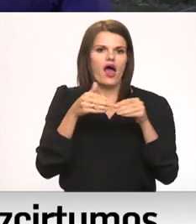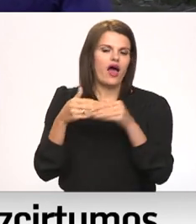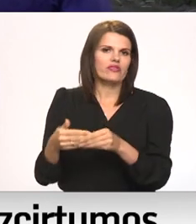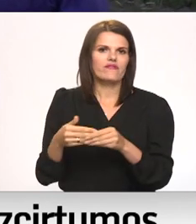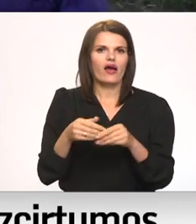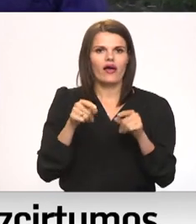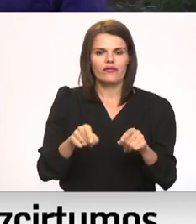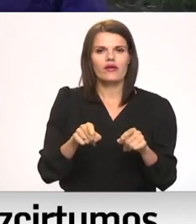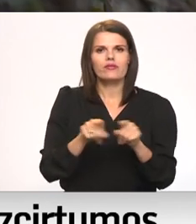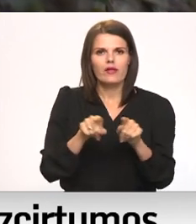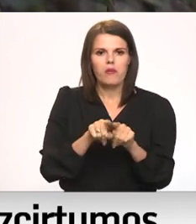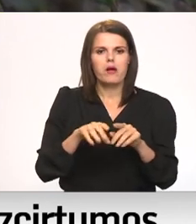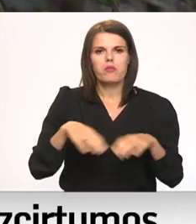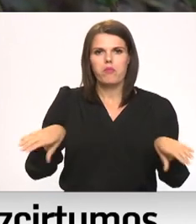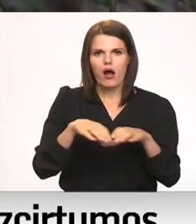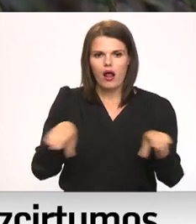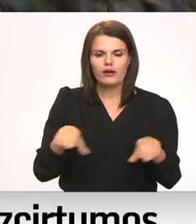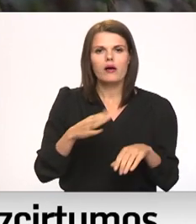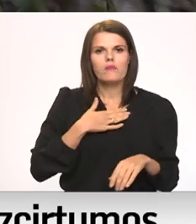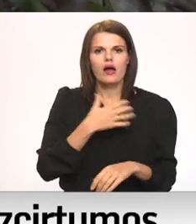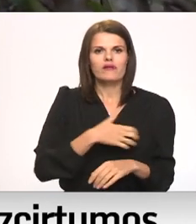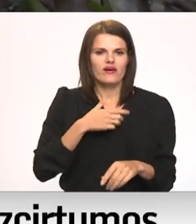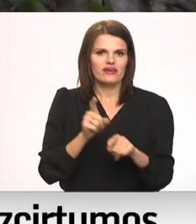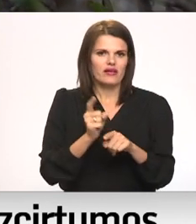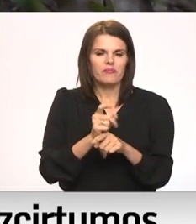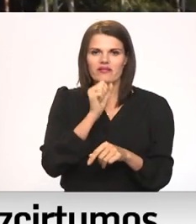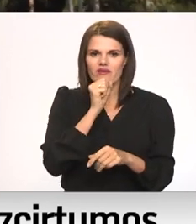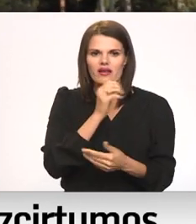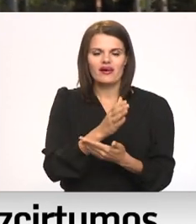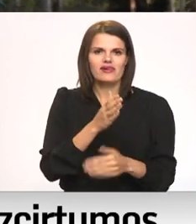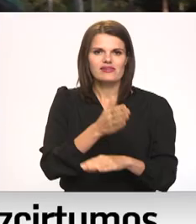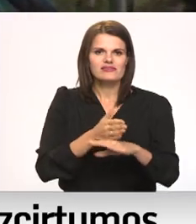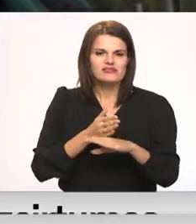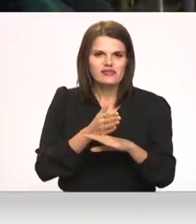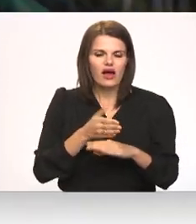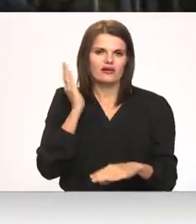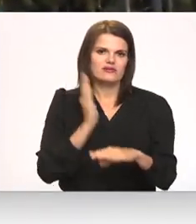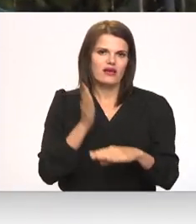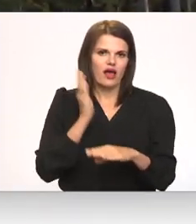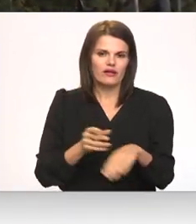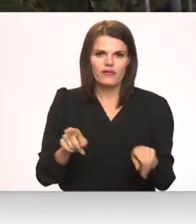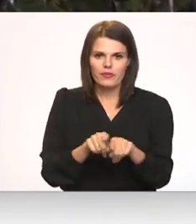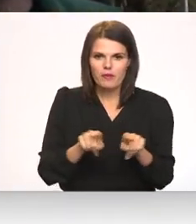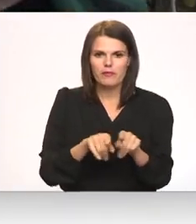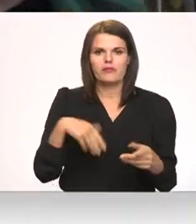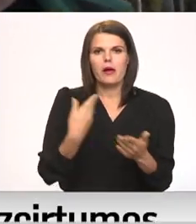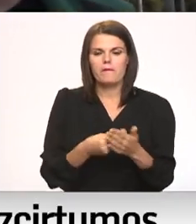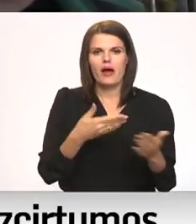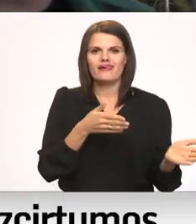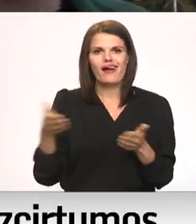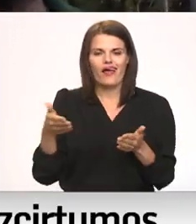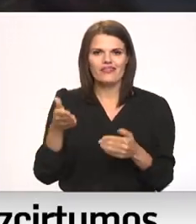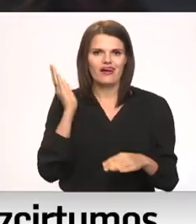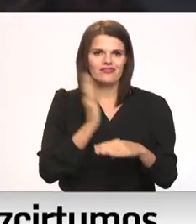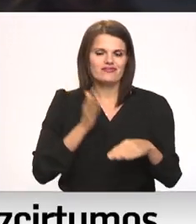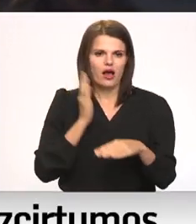jau nav, viņi vienalga ir baļķi. Man ir jāzāģē tāpat tās. Jāskalda tāpatās, un ja pērk skaldīto, tas sanāk